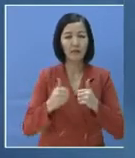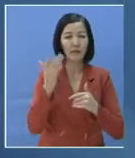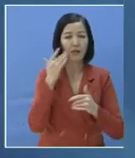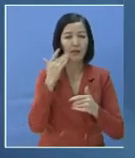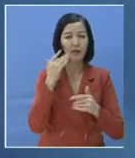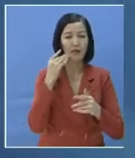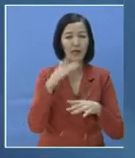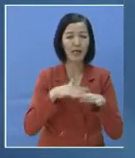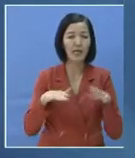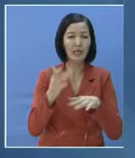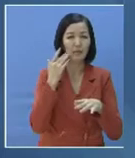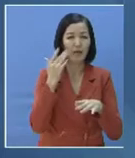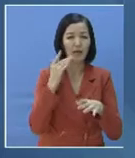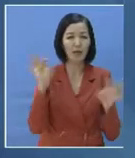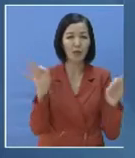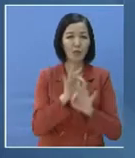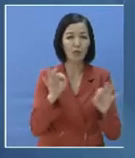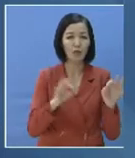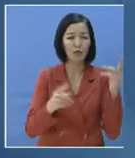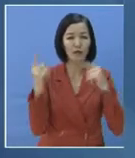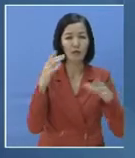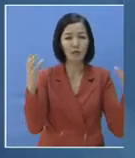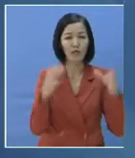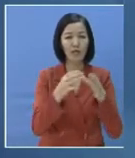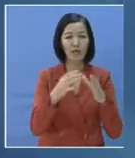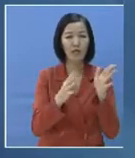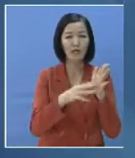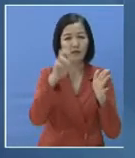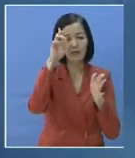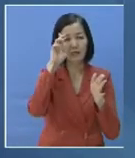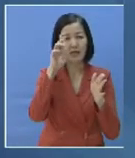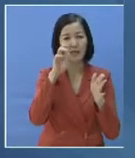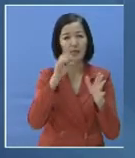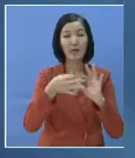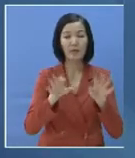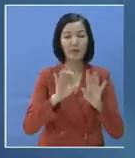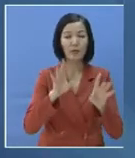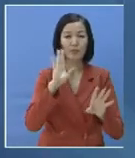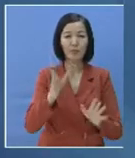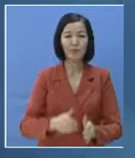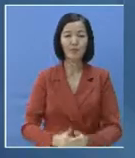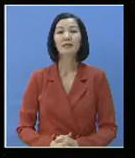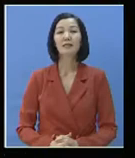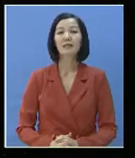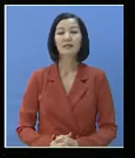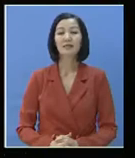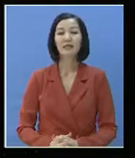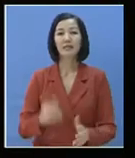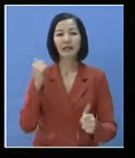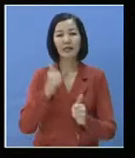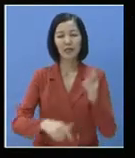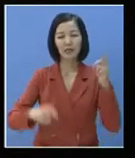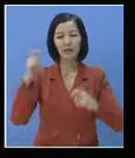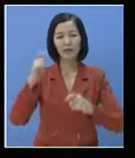Сараны» в областной центр прибыли творческие коллективы из 9 стран. Подробности в следующем сюжете. Каждый